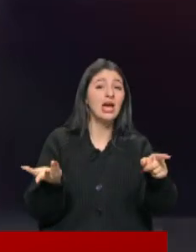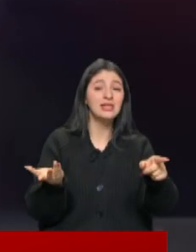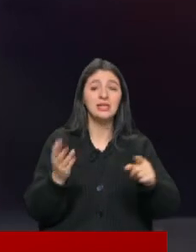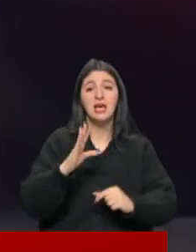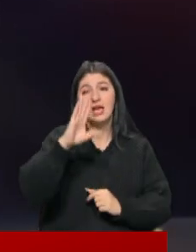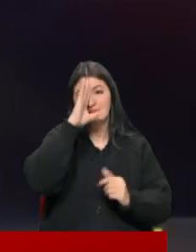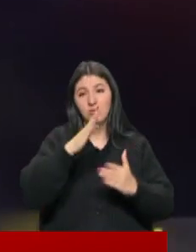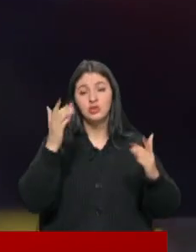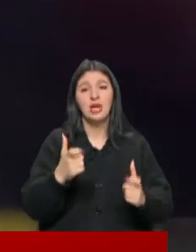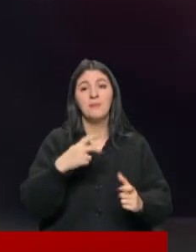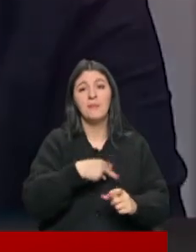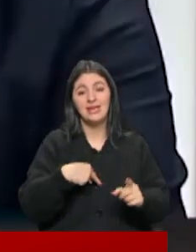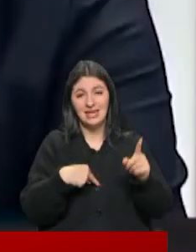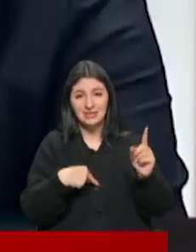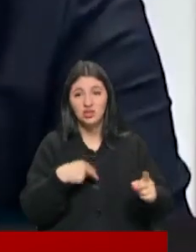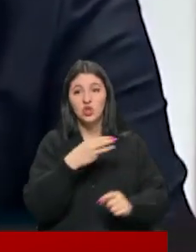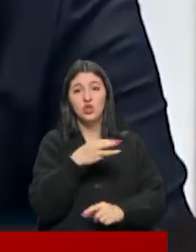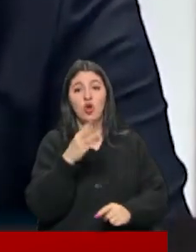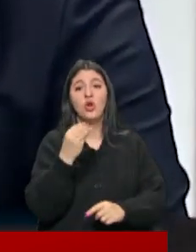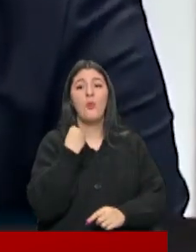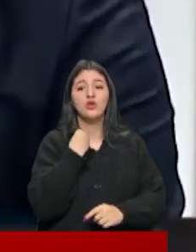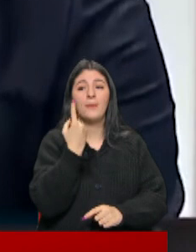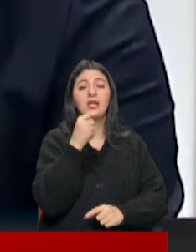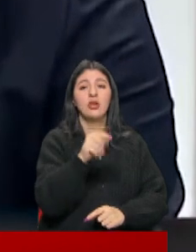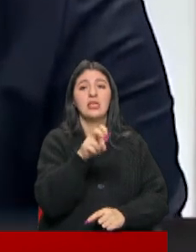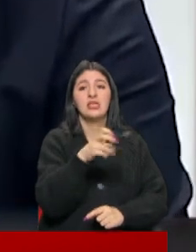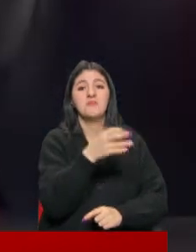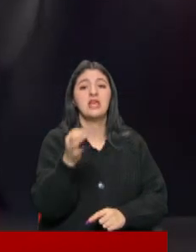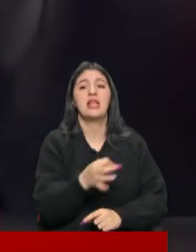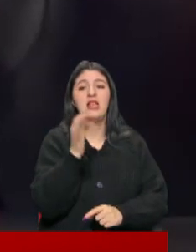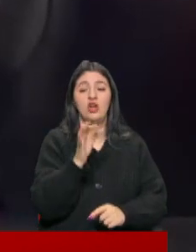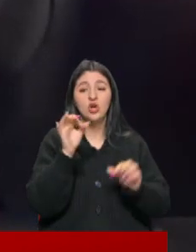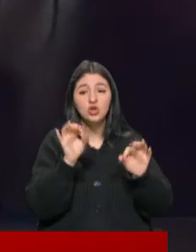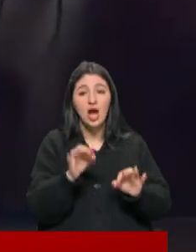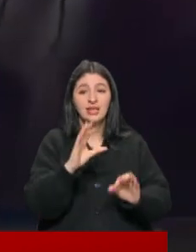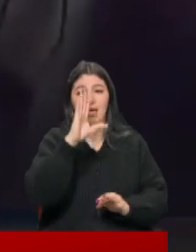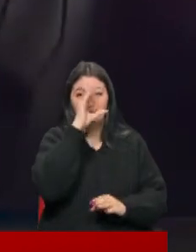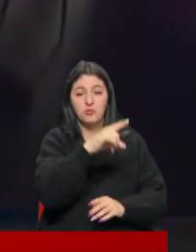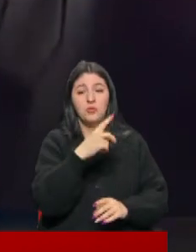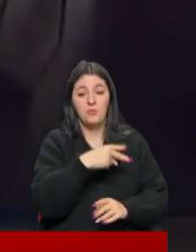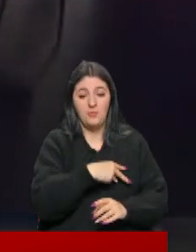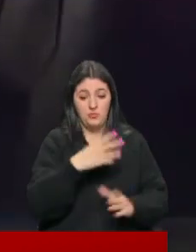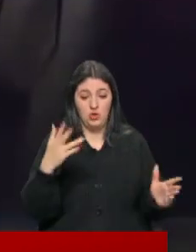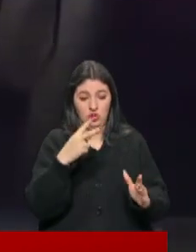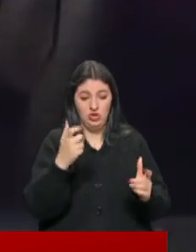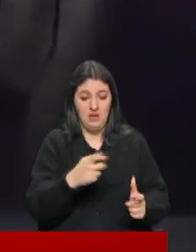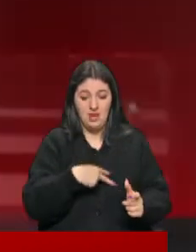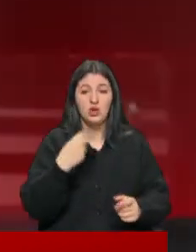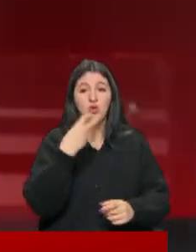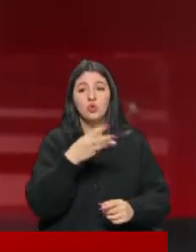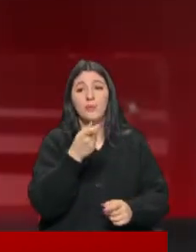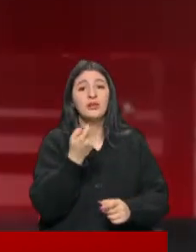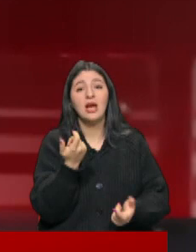diyeceğiz? İstanbul Büyükşehir Belediyesi'nin euro olarak borcu 1.8 milyar. Şu anda İstanbul Büyükşehir Belediyesi'nin euro borcu ne